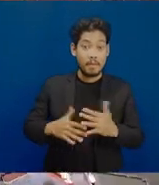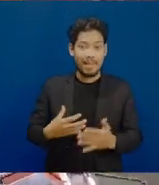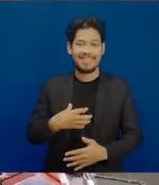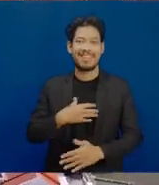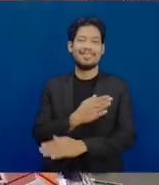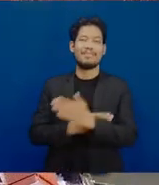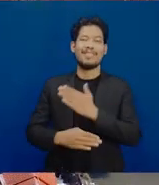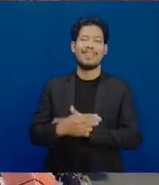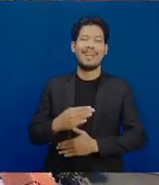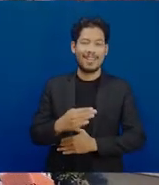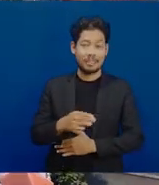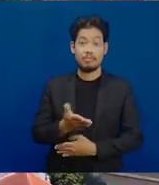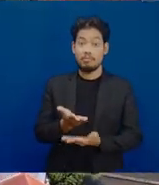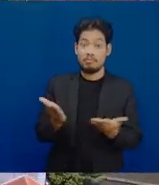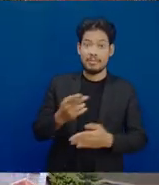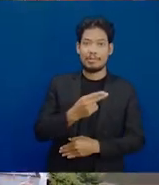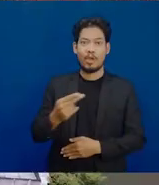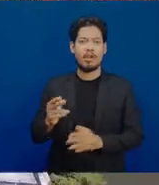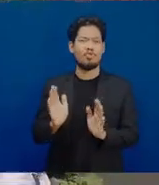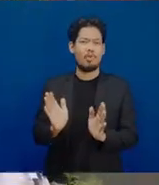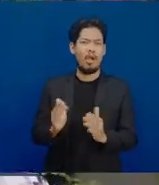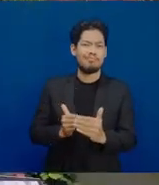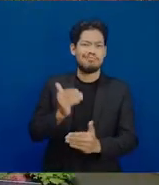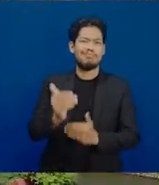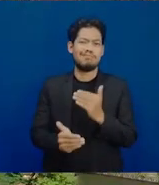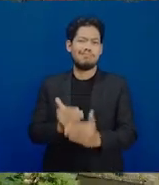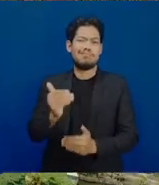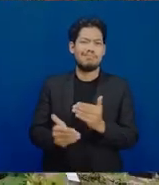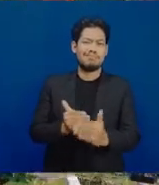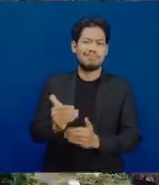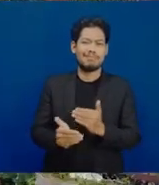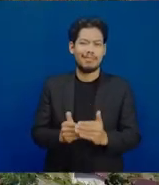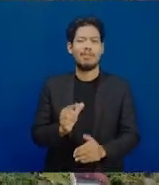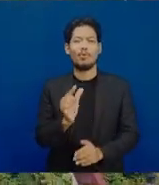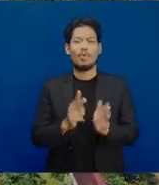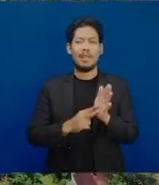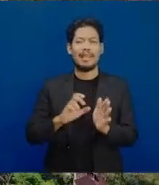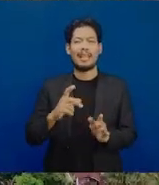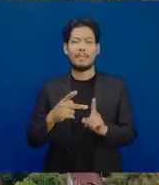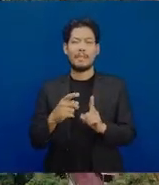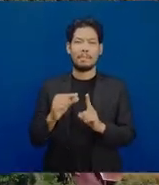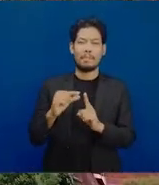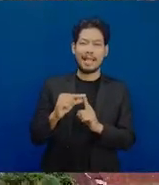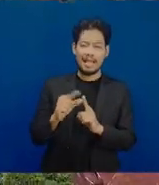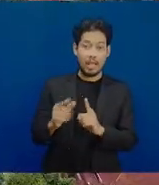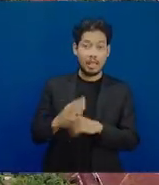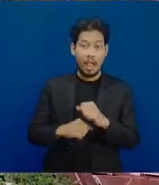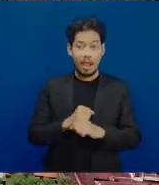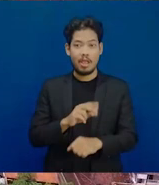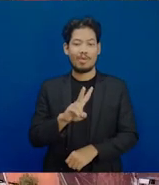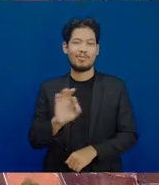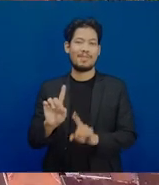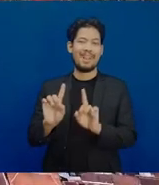Pemenuhan hak penyandang disabilitas di Indonesia sudah mulai diinisiasi dengan ratifikasi UNCRPD pada 2011